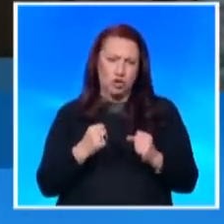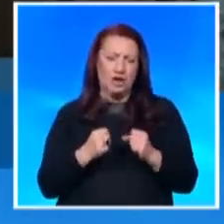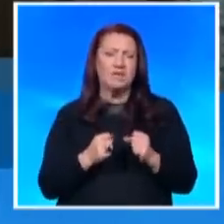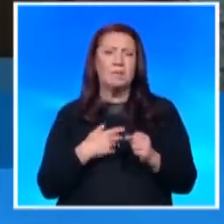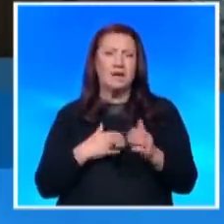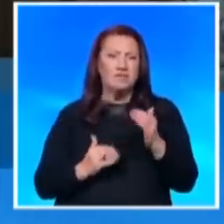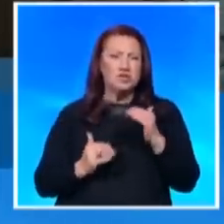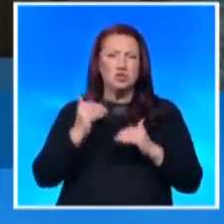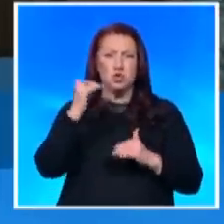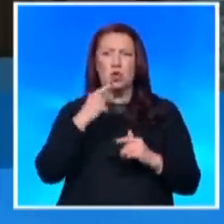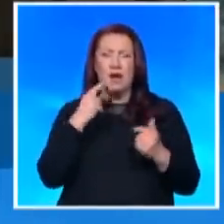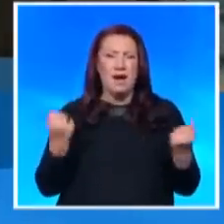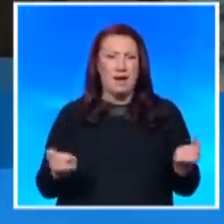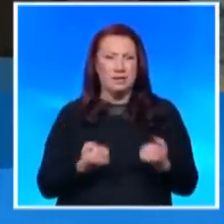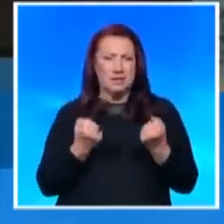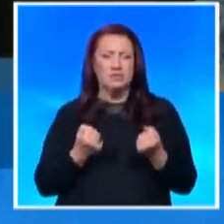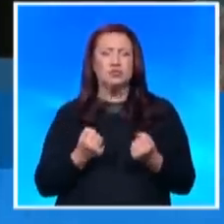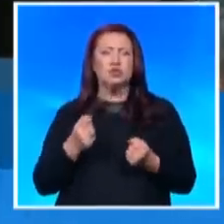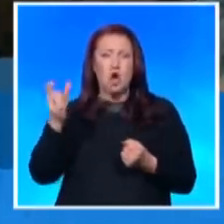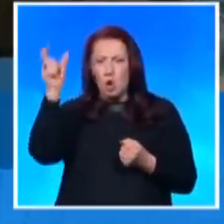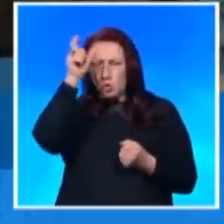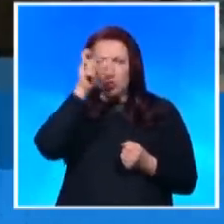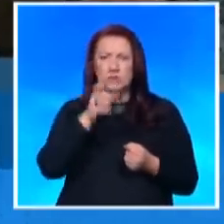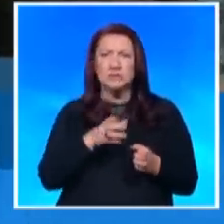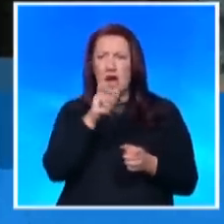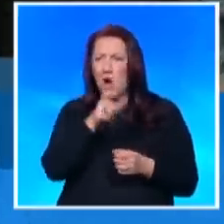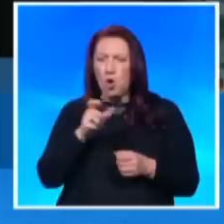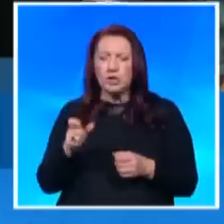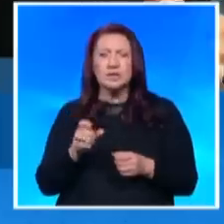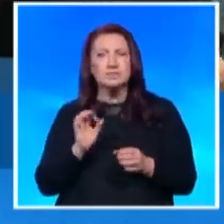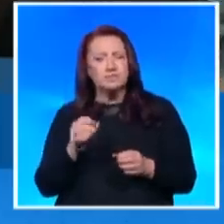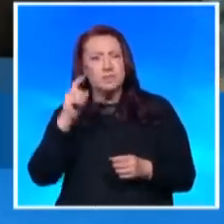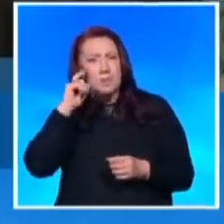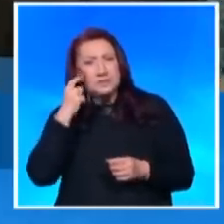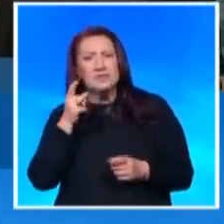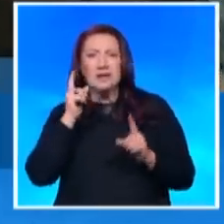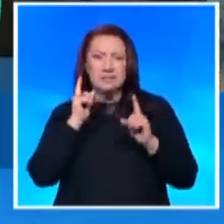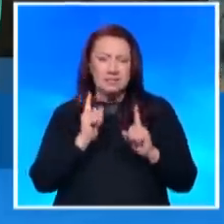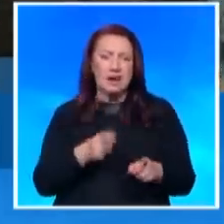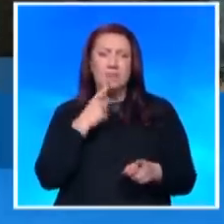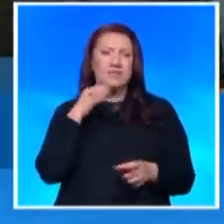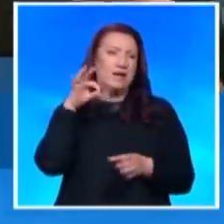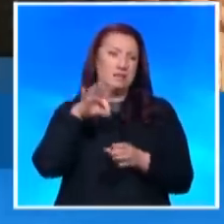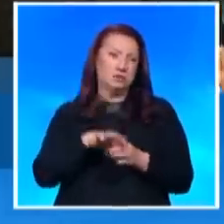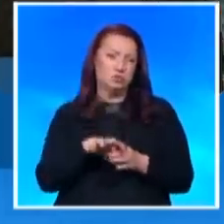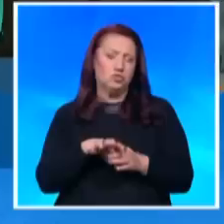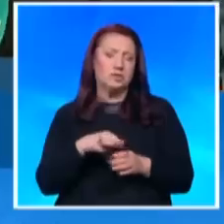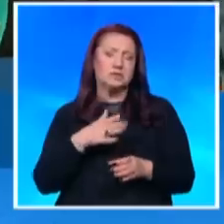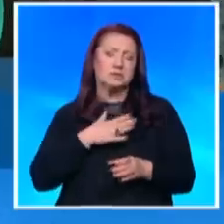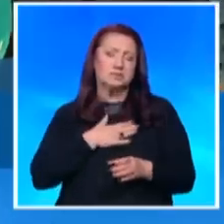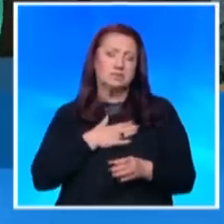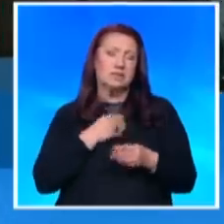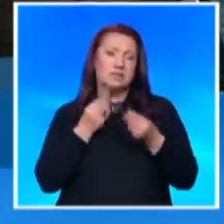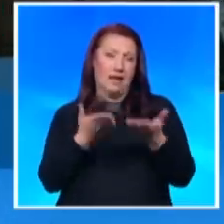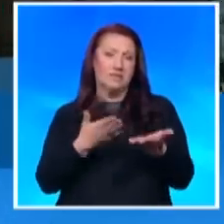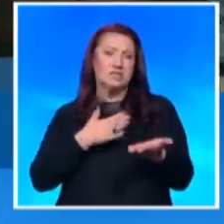са изключително политически ангажирани и са сигурни, че трябва да защитят своите убеждения, давайки своя